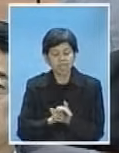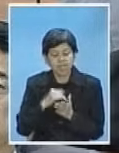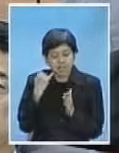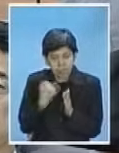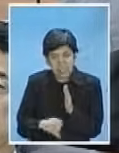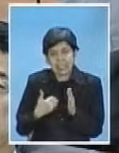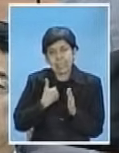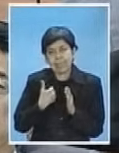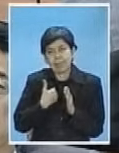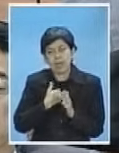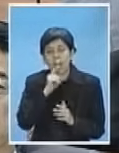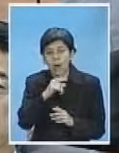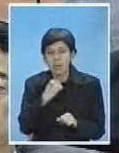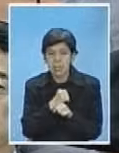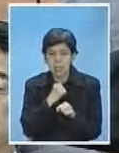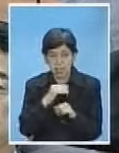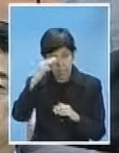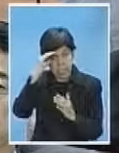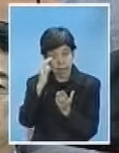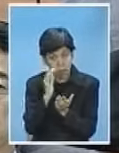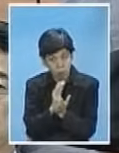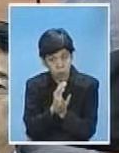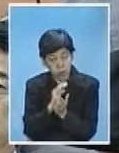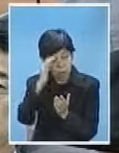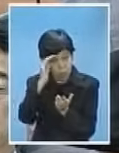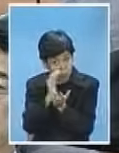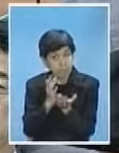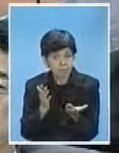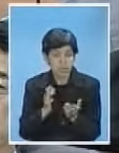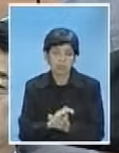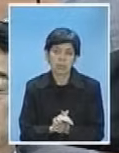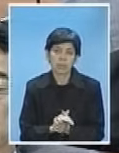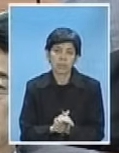าดและกล่าวว่าการเป็นตำรวจนั้นตน